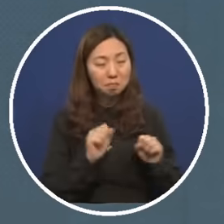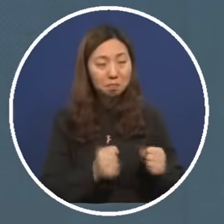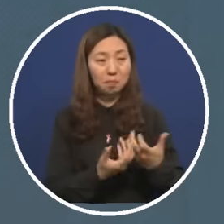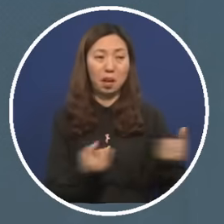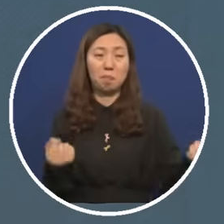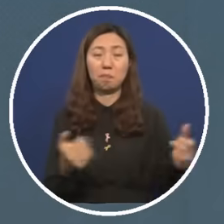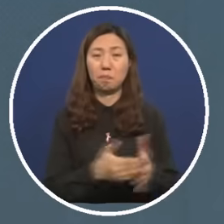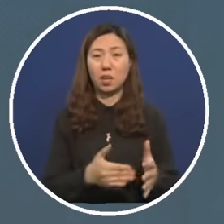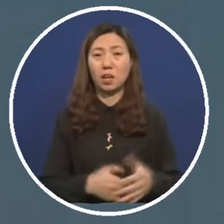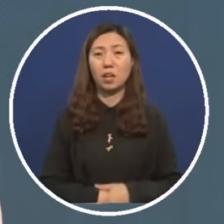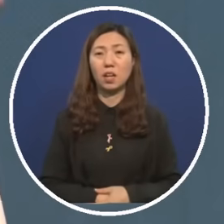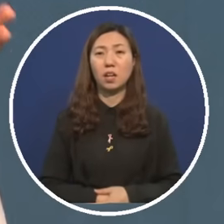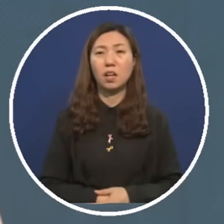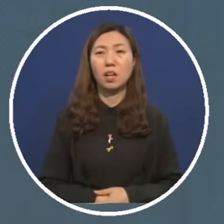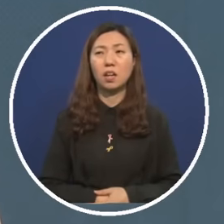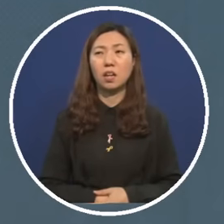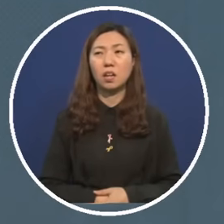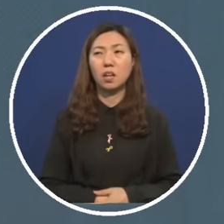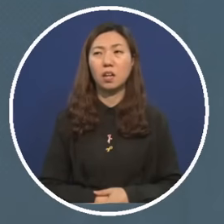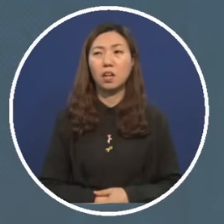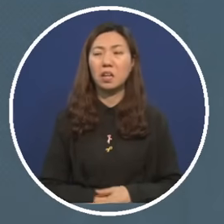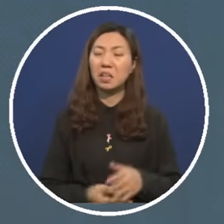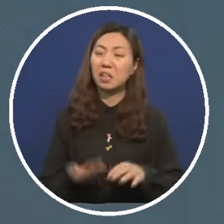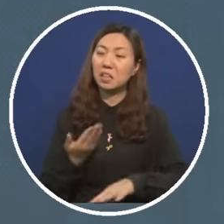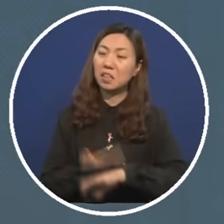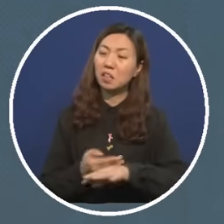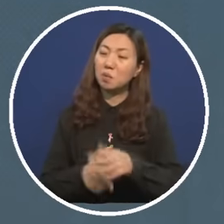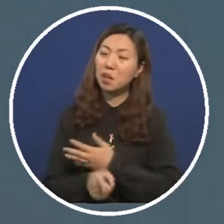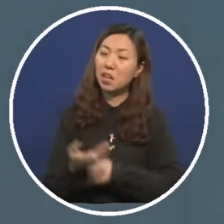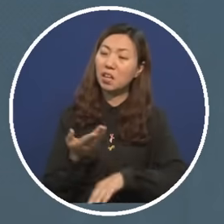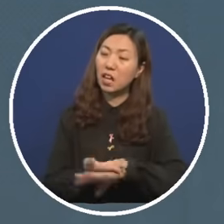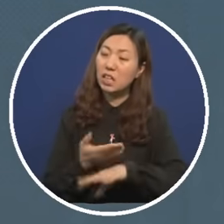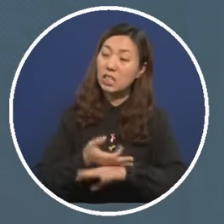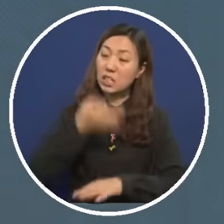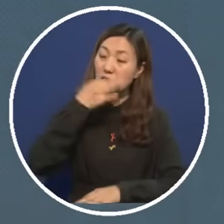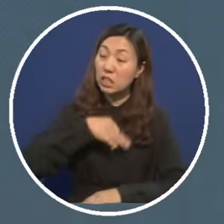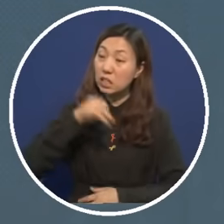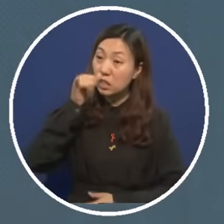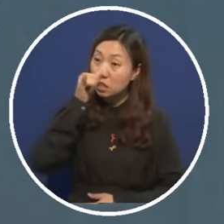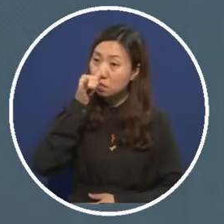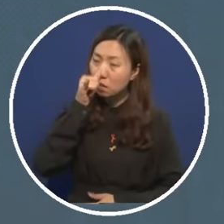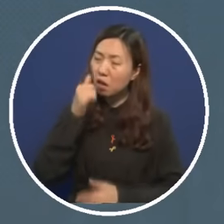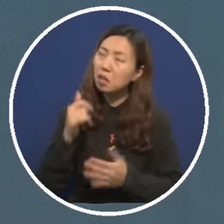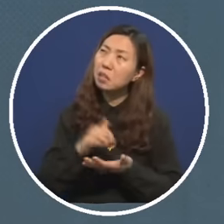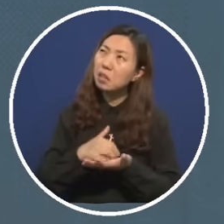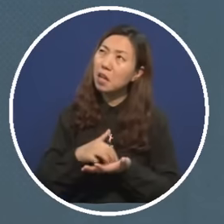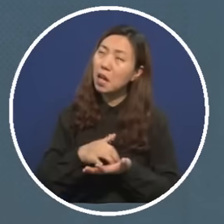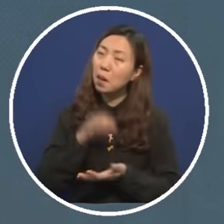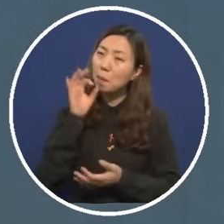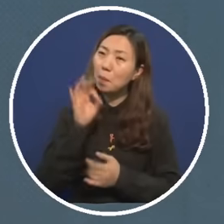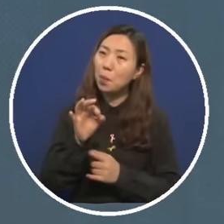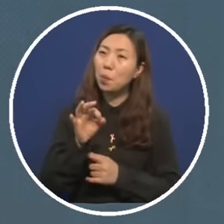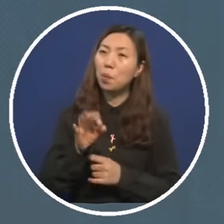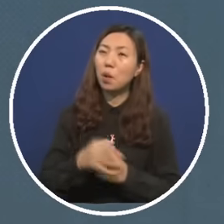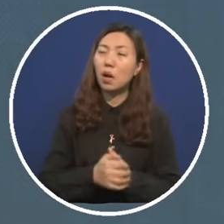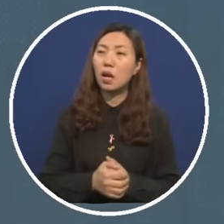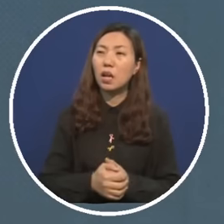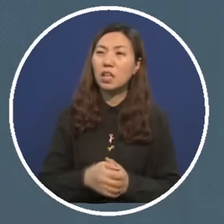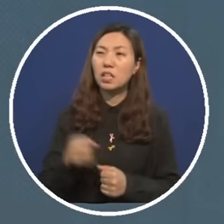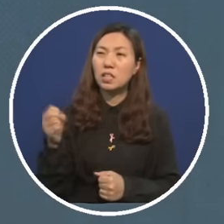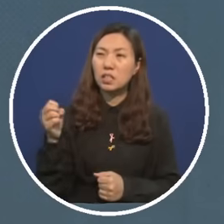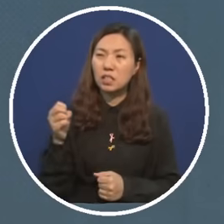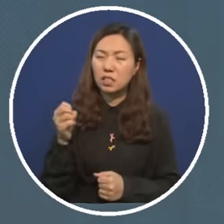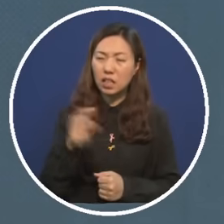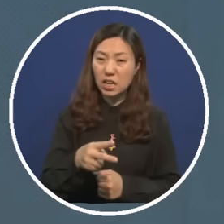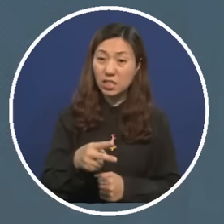되고 이제 다른 게 이익이 좀 있으면 계산을 해서 다시는 안 될